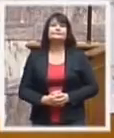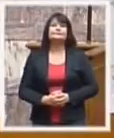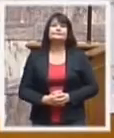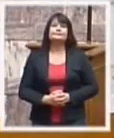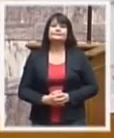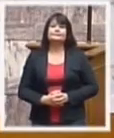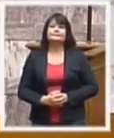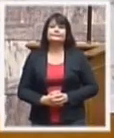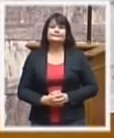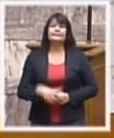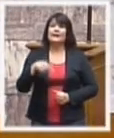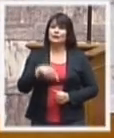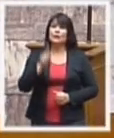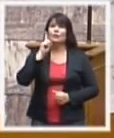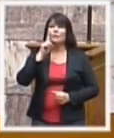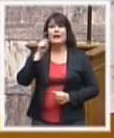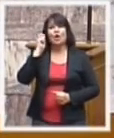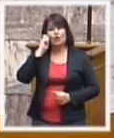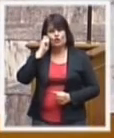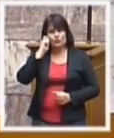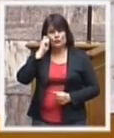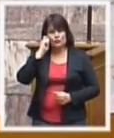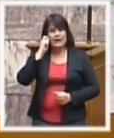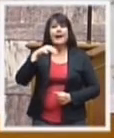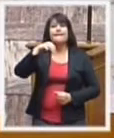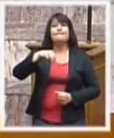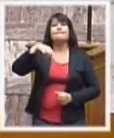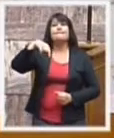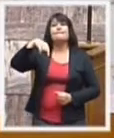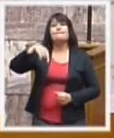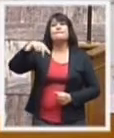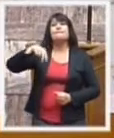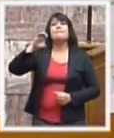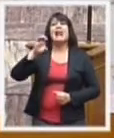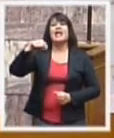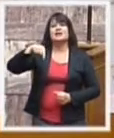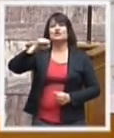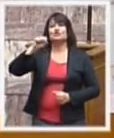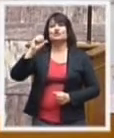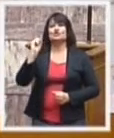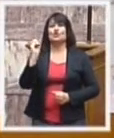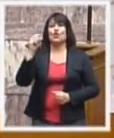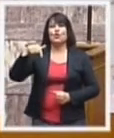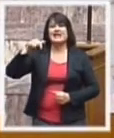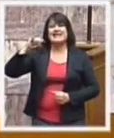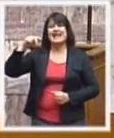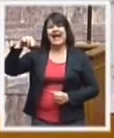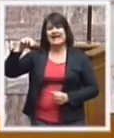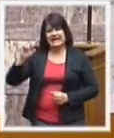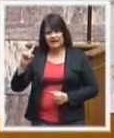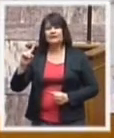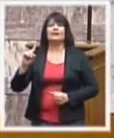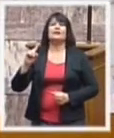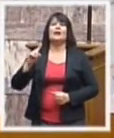Το λόγο έχει τώρα η έφηβος βουλευτής Μπλετσογιάννη Κατερίνα από την πρώτη περιφέρεια Θεσσαλονίκης. Ήταν μέλος της Επιτροπής